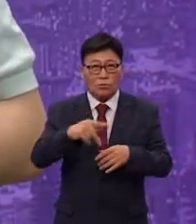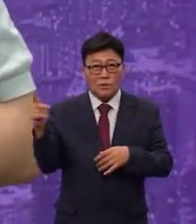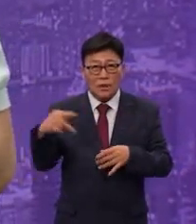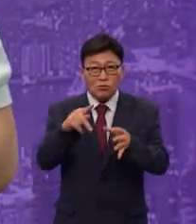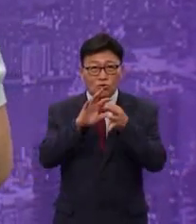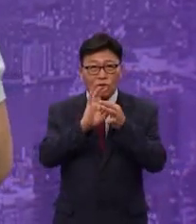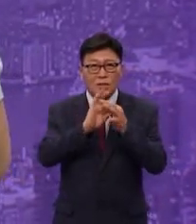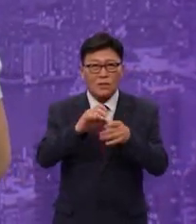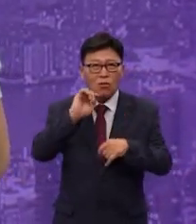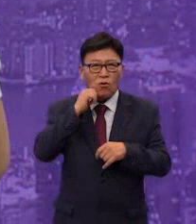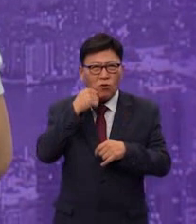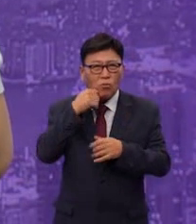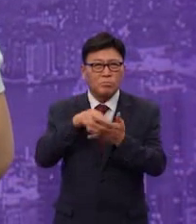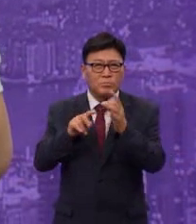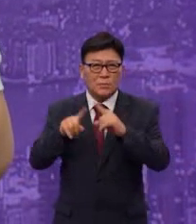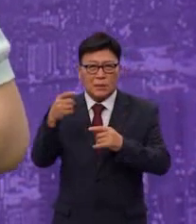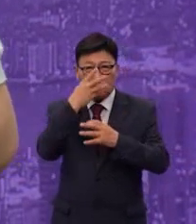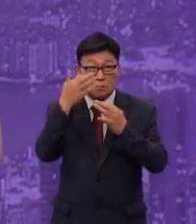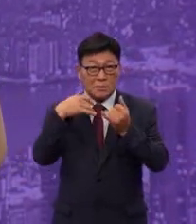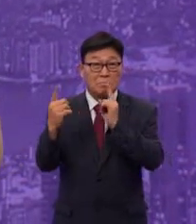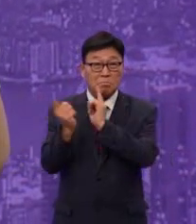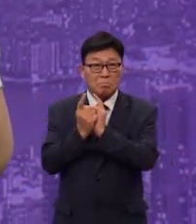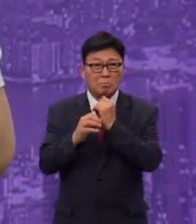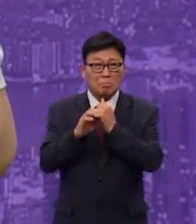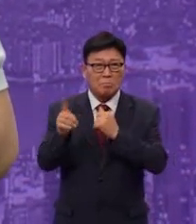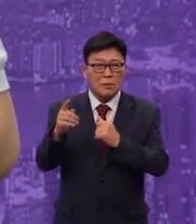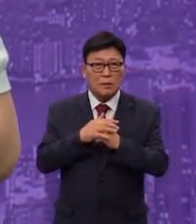또 대출과 관련된 어려움에 처해 있는 청년과 마주한다고 하면